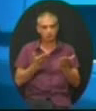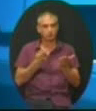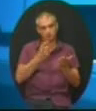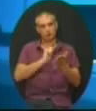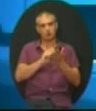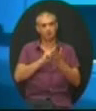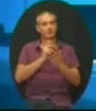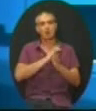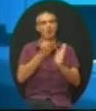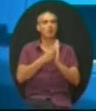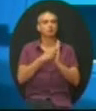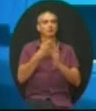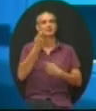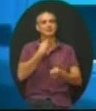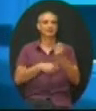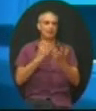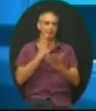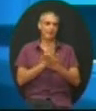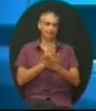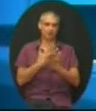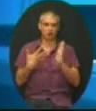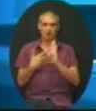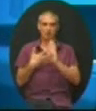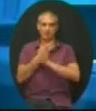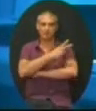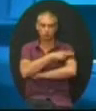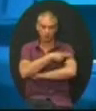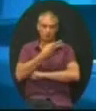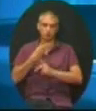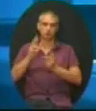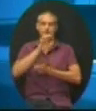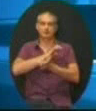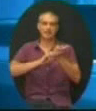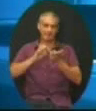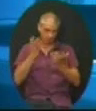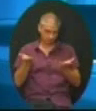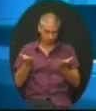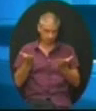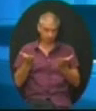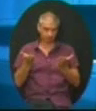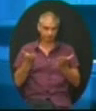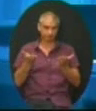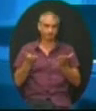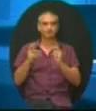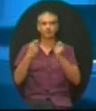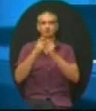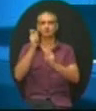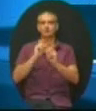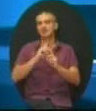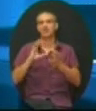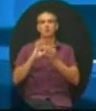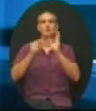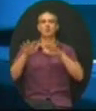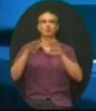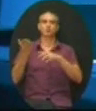מה שהם כותבים. אל לנו להמשיך לקדם עסקה שנמצאת כרגע בעיצומה של חקירת משטרה, שרק הולכת ומסתעפת, ונוגעת לאנשים הקרובים